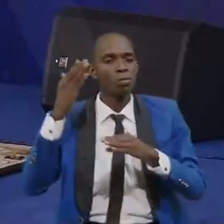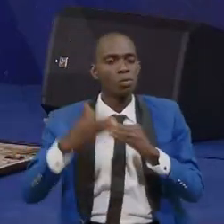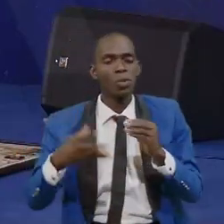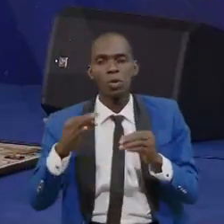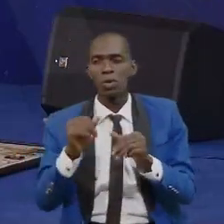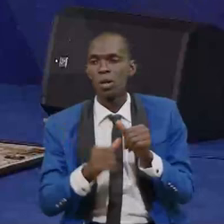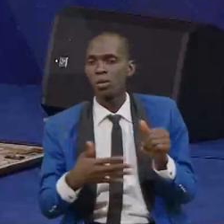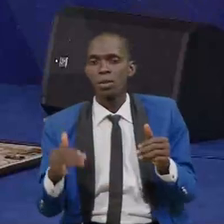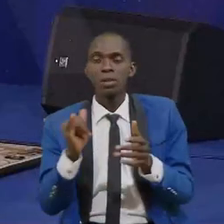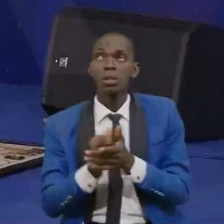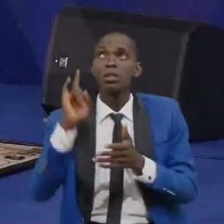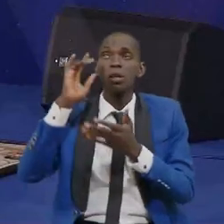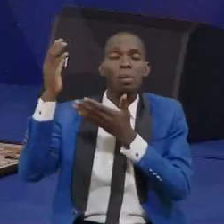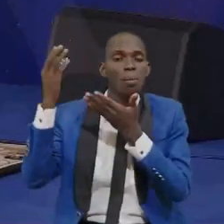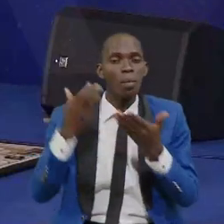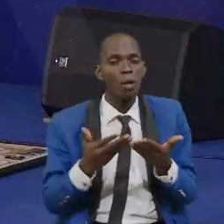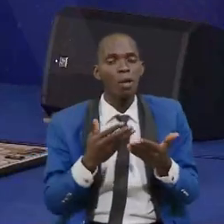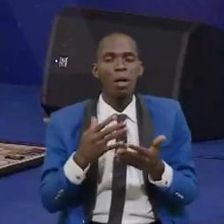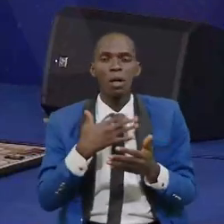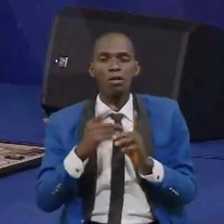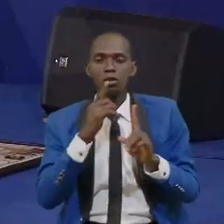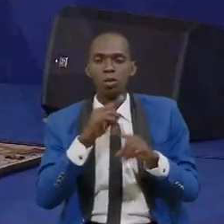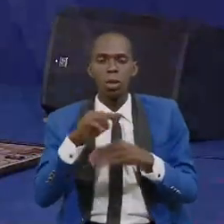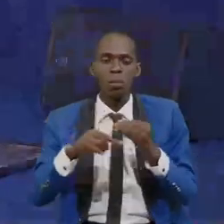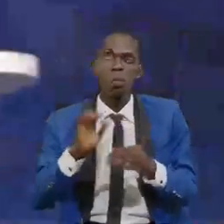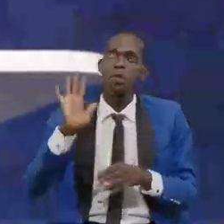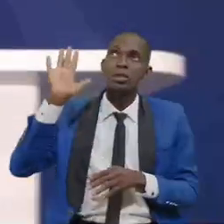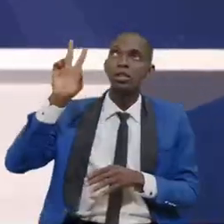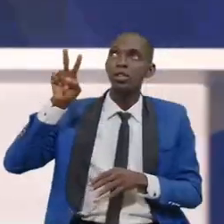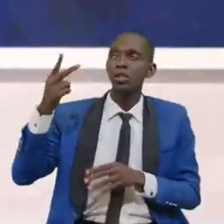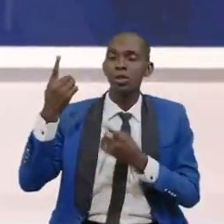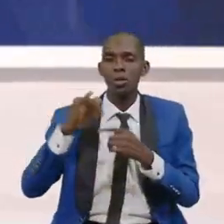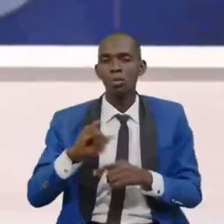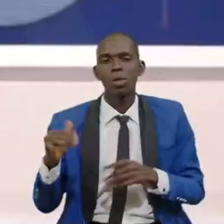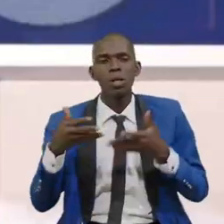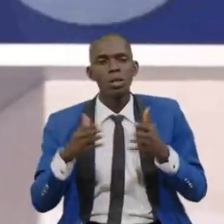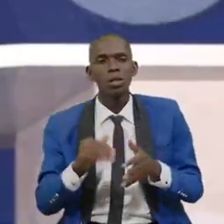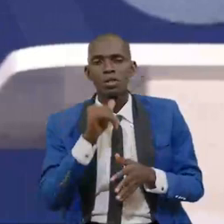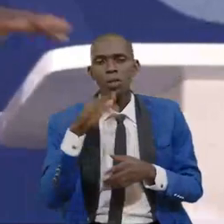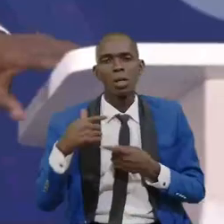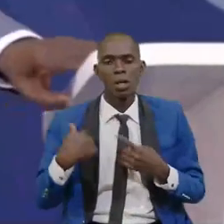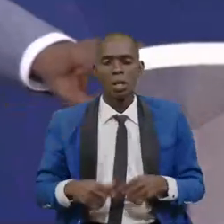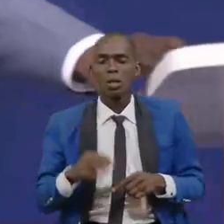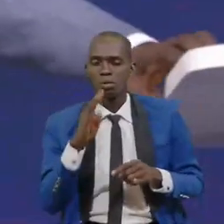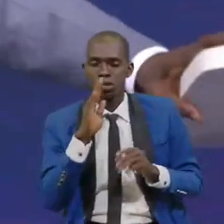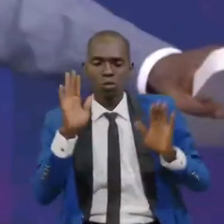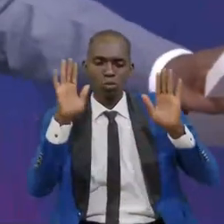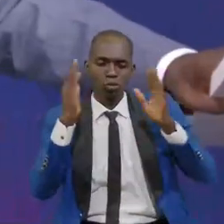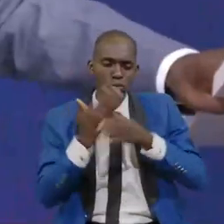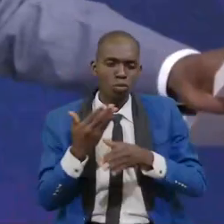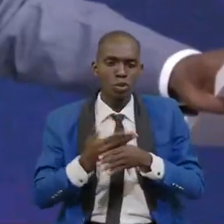de tout ce qu'il a amené, il parlera de son retour. Que votre cœur ne se trouble point, croyez en Dieu et croyez en